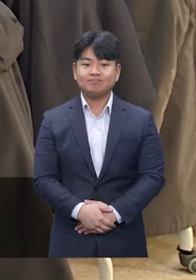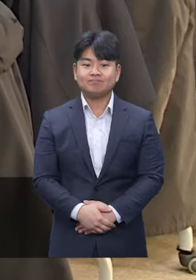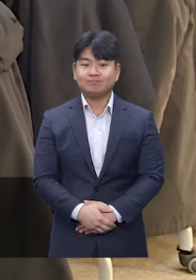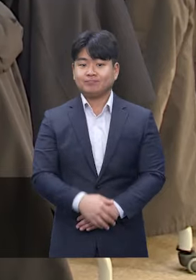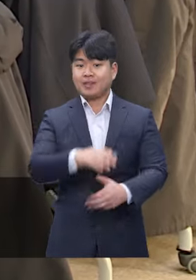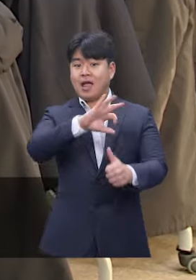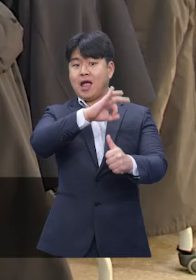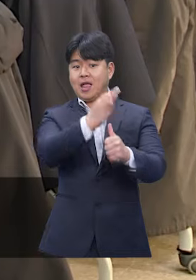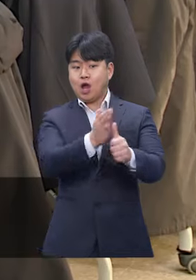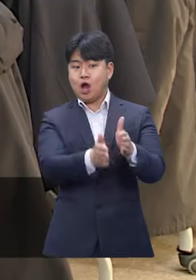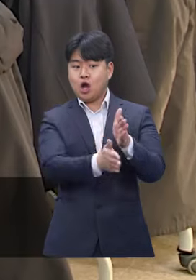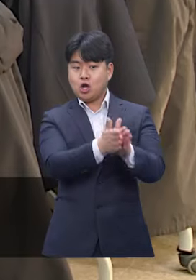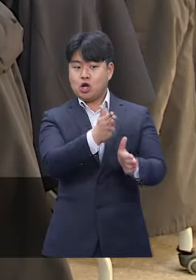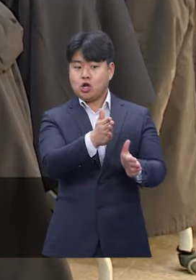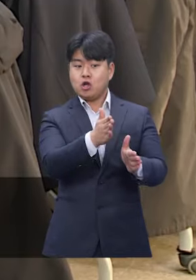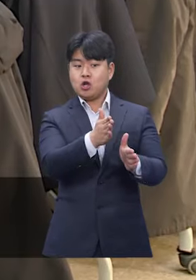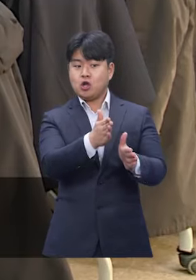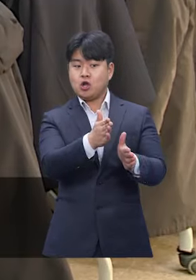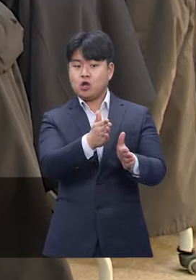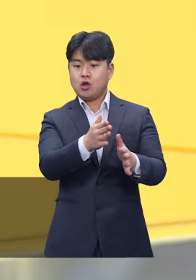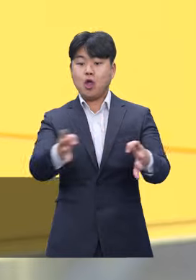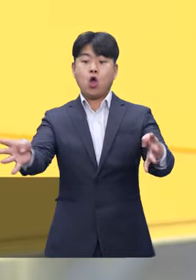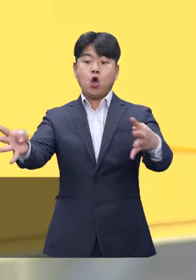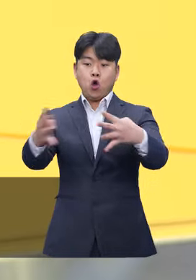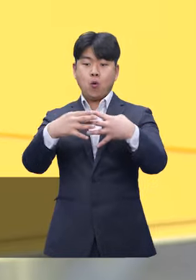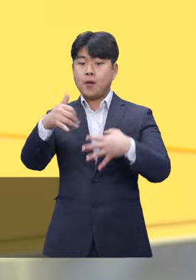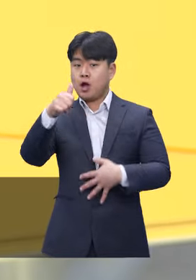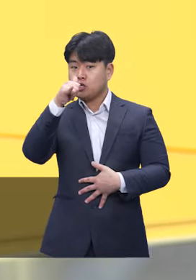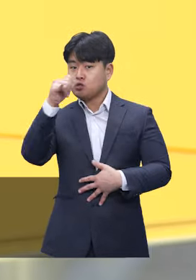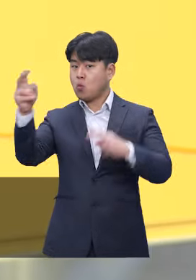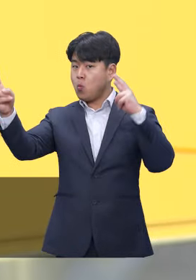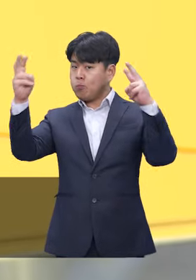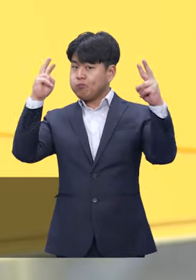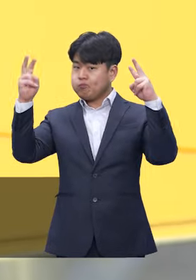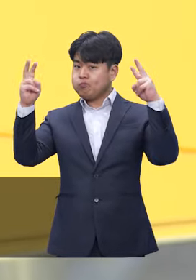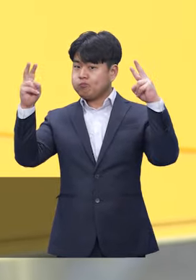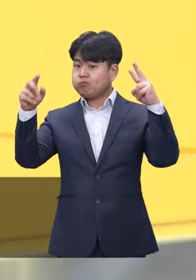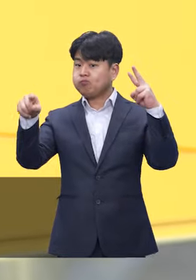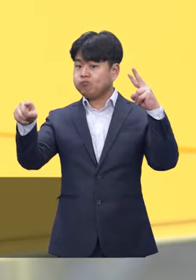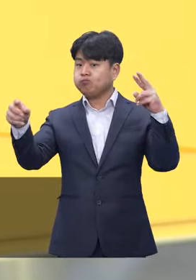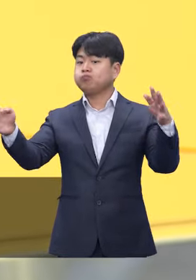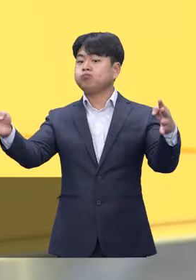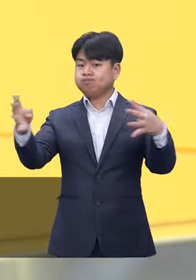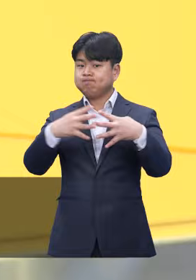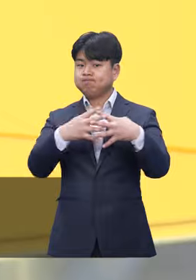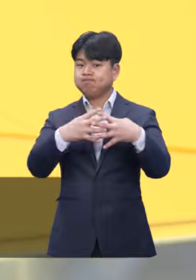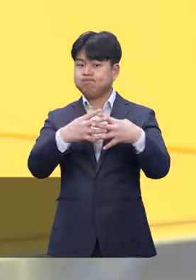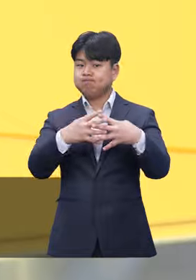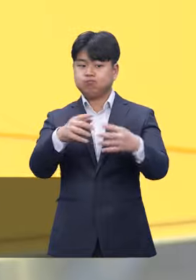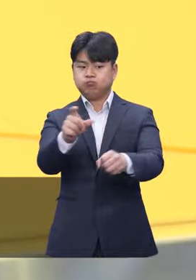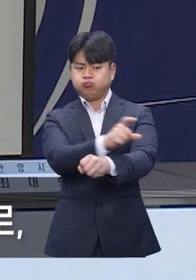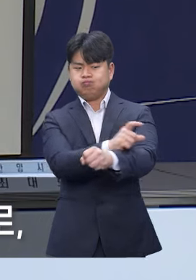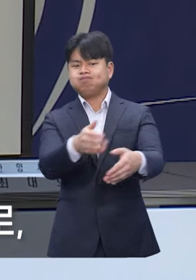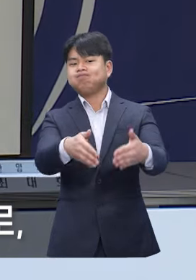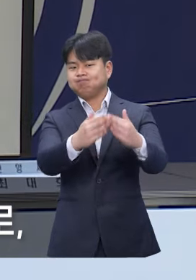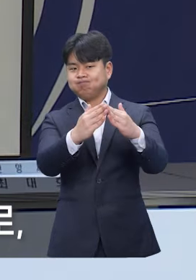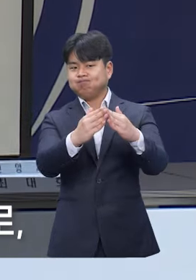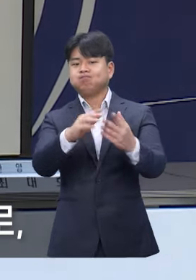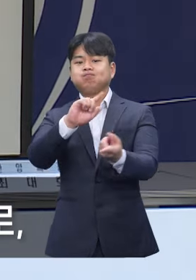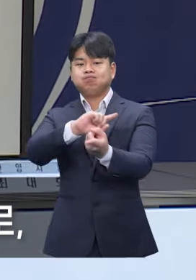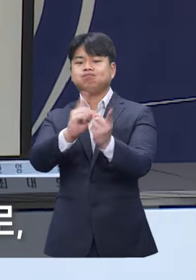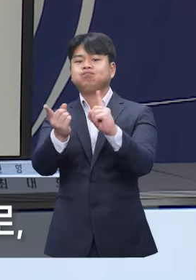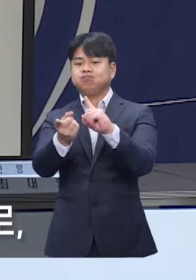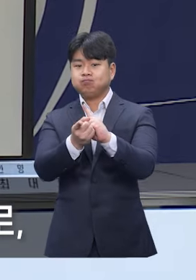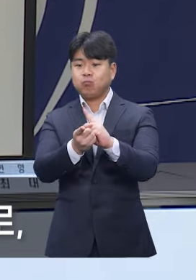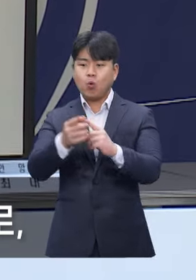이에 앞서 안양시는 GTX 주식회사와 GTX 신호선 인덕원역 설치를 위한 협약식을 가졌습니다. 양